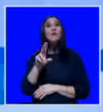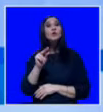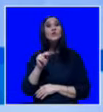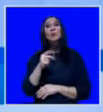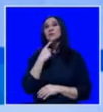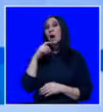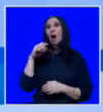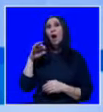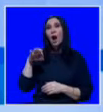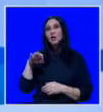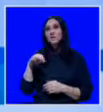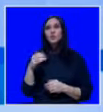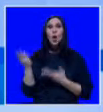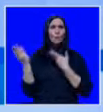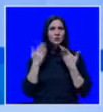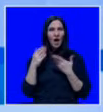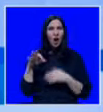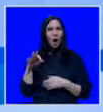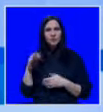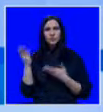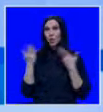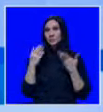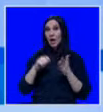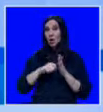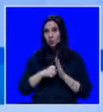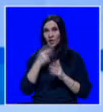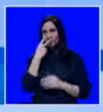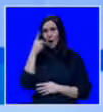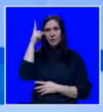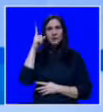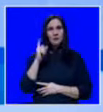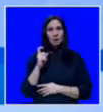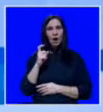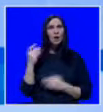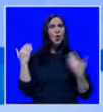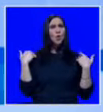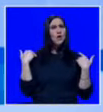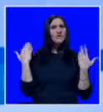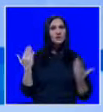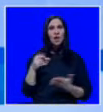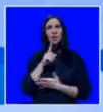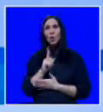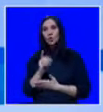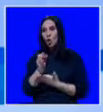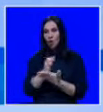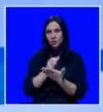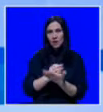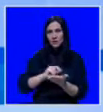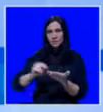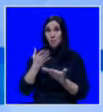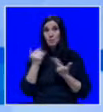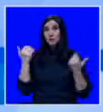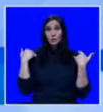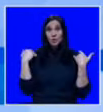на образованието. Качеството на образованието е ключово. Видяхме сигнали в университети, в които оценки са писани